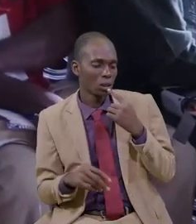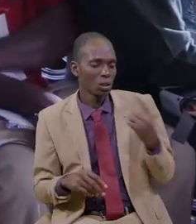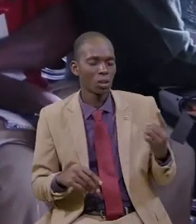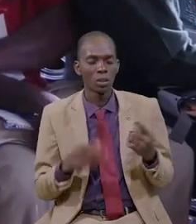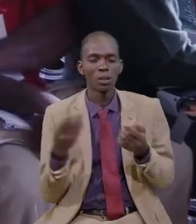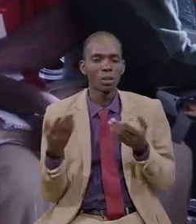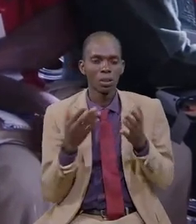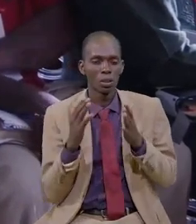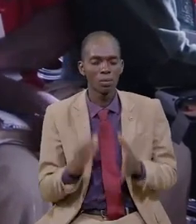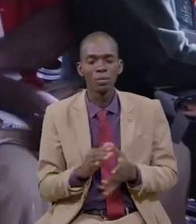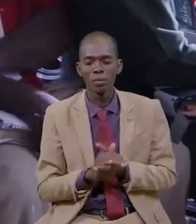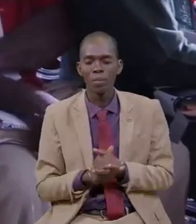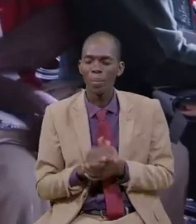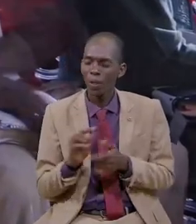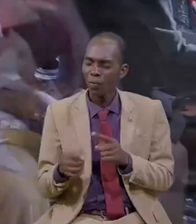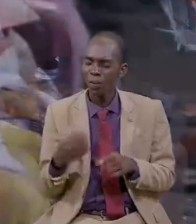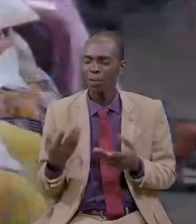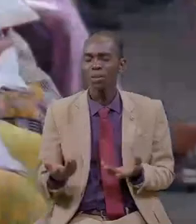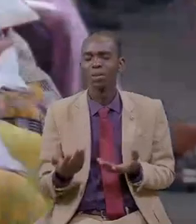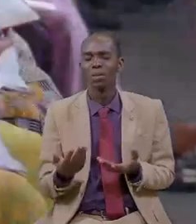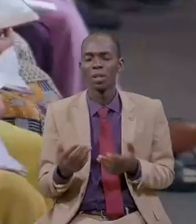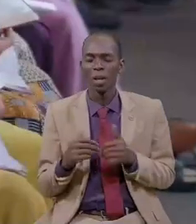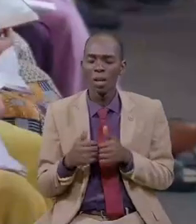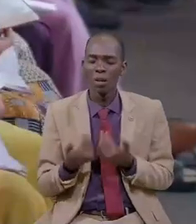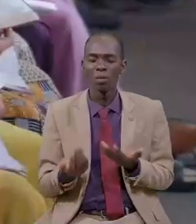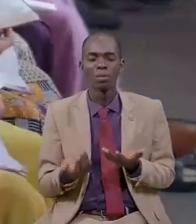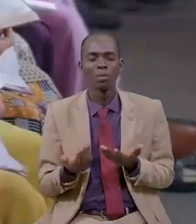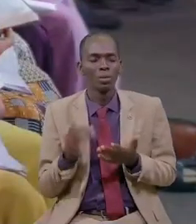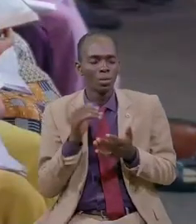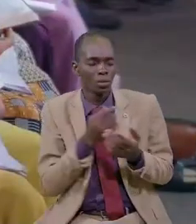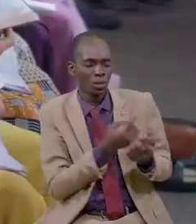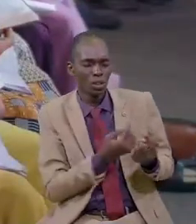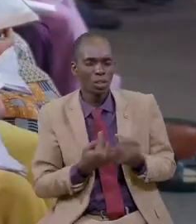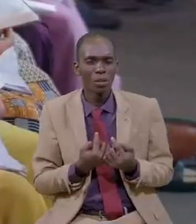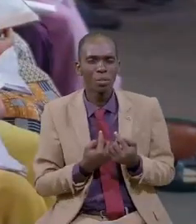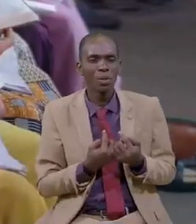Il lui dit, mon ami, comment es-tu entré ici